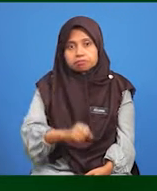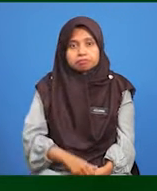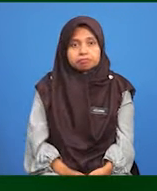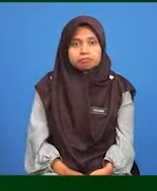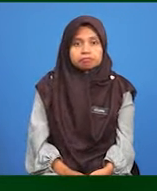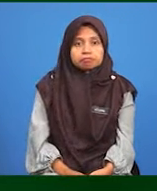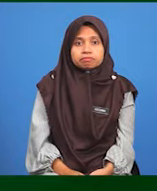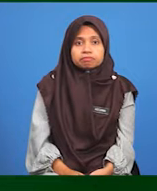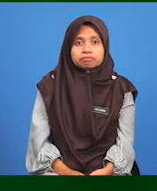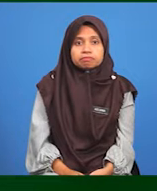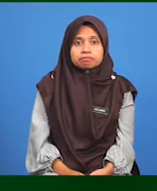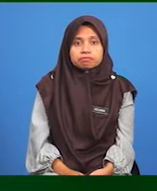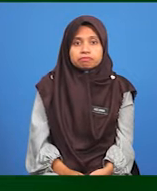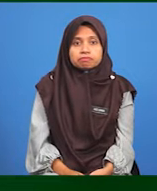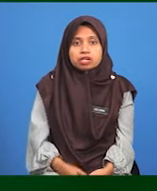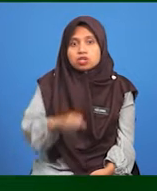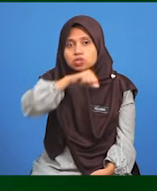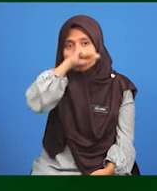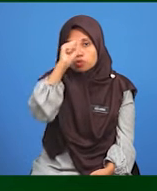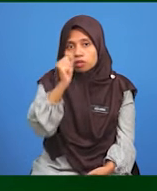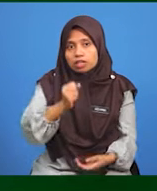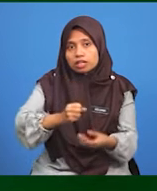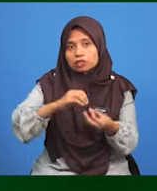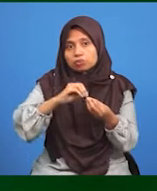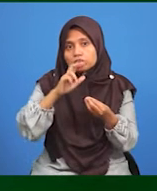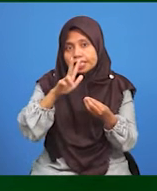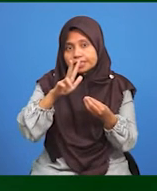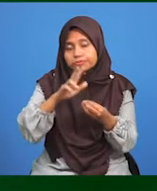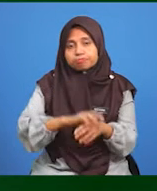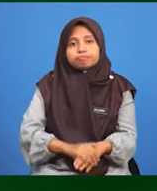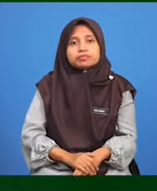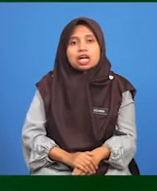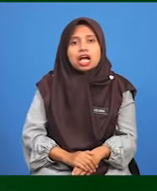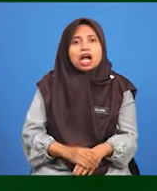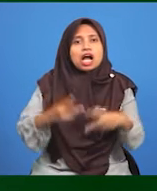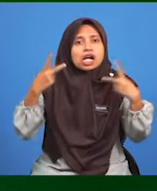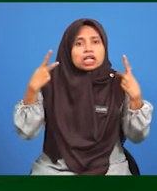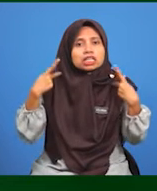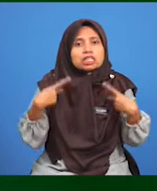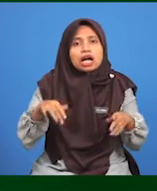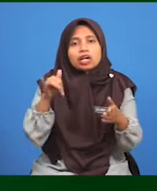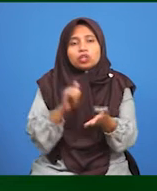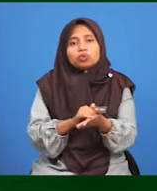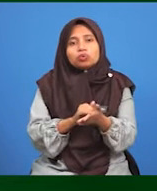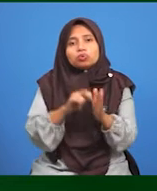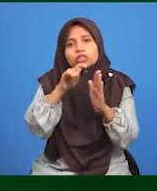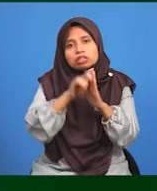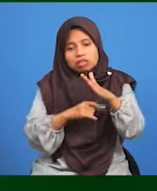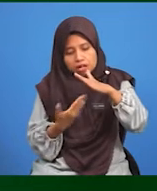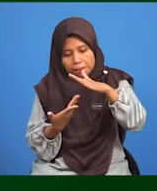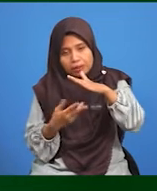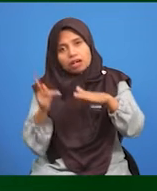hai hai Hai aku seolah seterusnya kedai itu terbakar